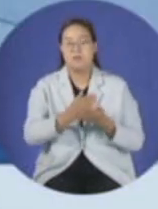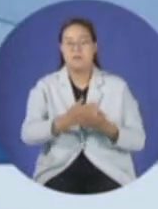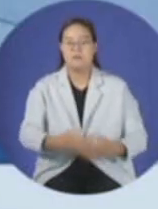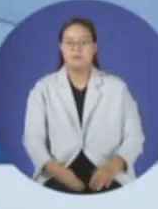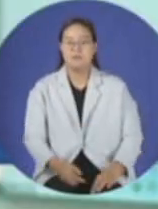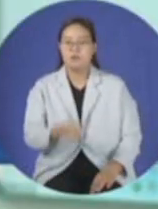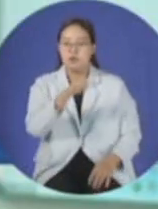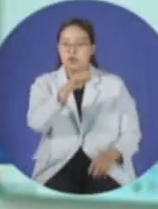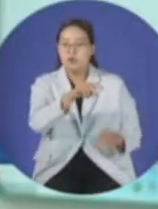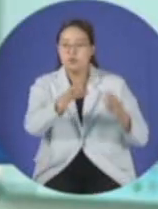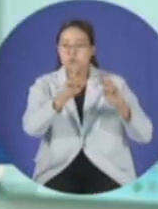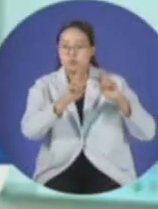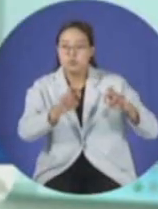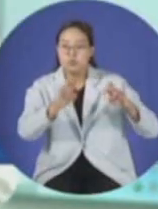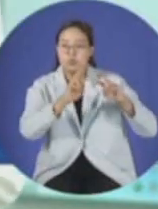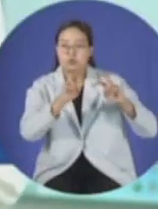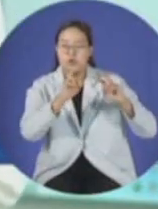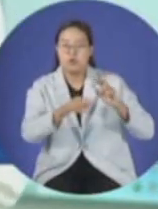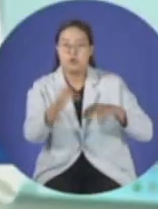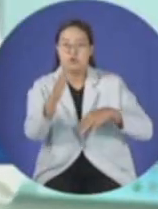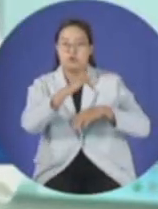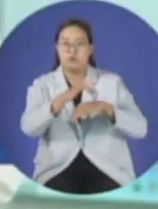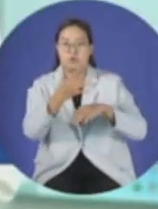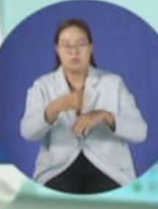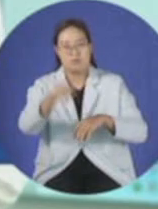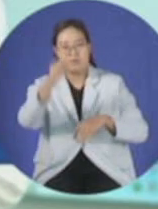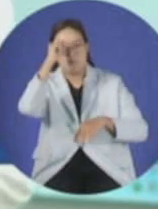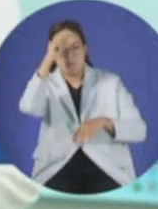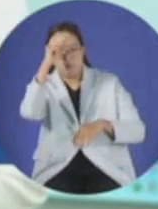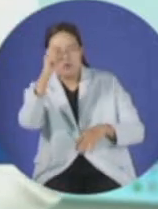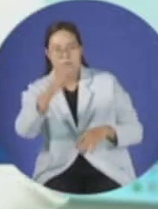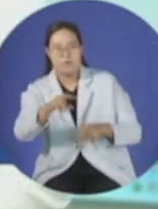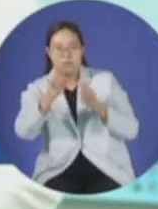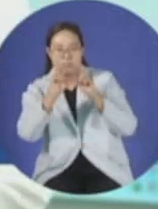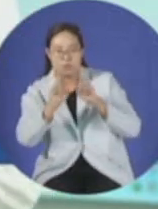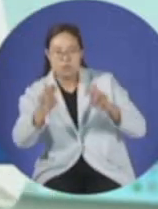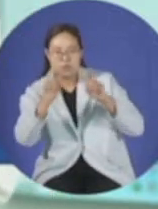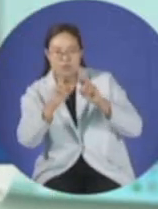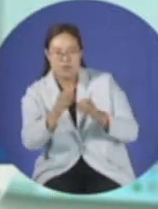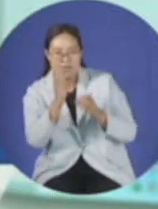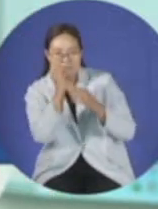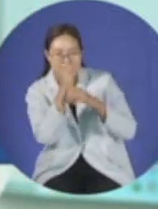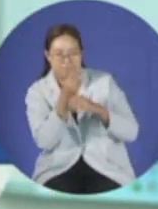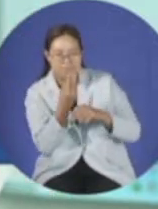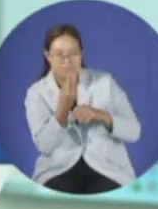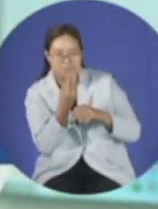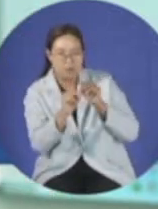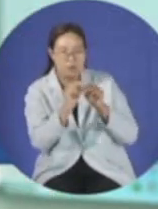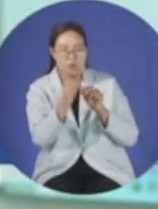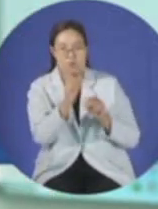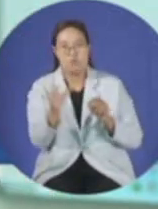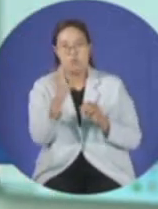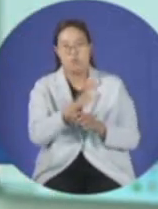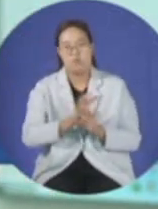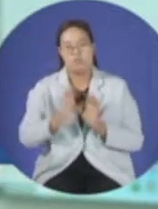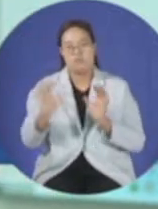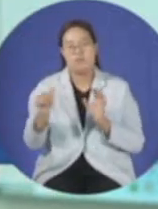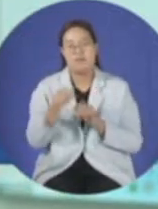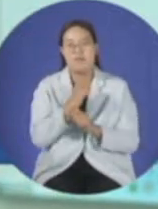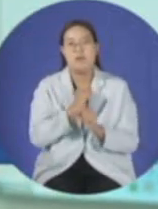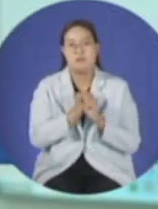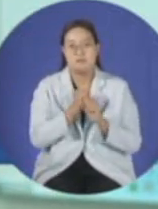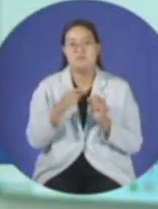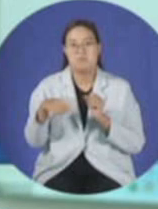Энэ судалгааны төв дээр бол дандаа эрдэмтдүү юу судлаачч тэгээ шинжээч нар ажиллаж байгаа. А бус өөрөлдөл ингээ төрийн